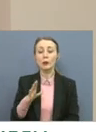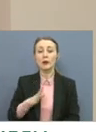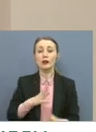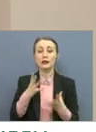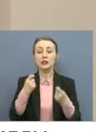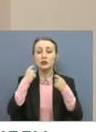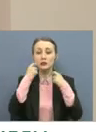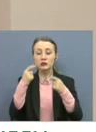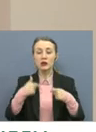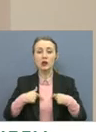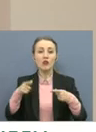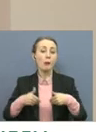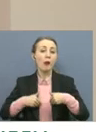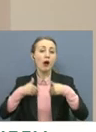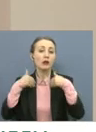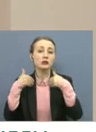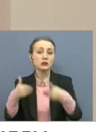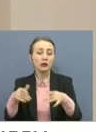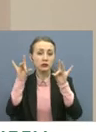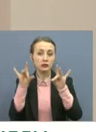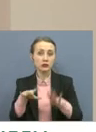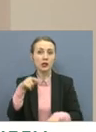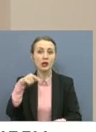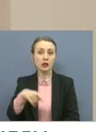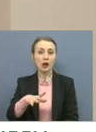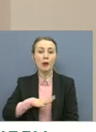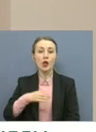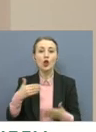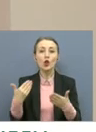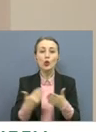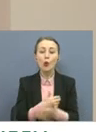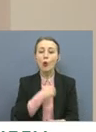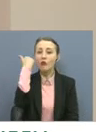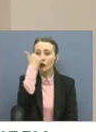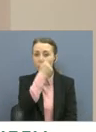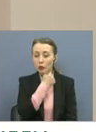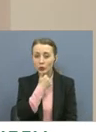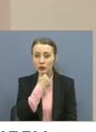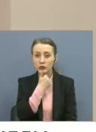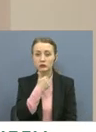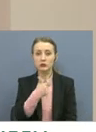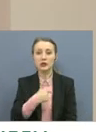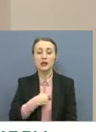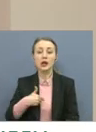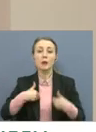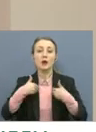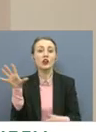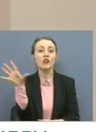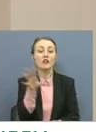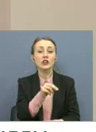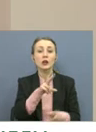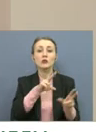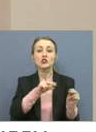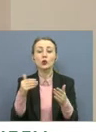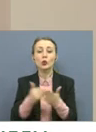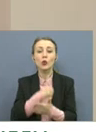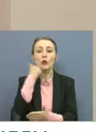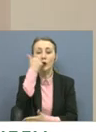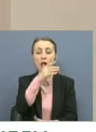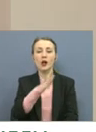жолдасының туған күні бар, сол ассоциациясы барсақ, соның ішінде біздің әкімшілікте адамдар бар екен. Сол жаңағы жерде тілек